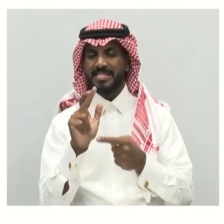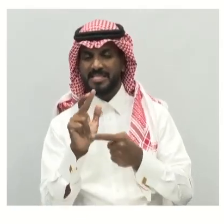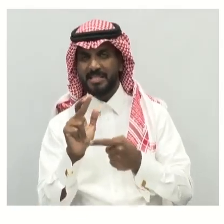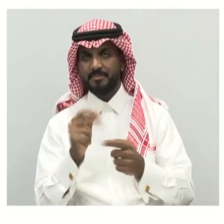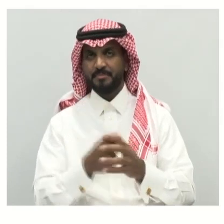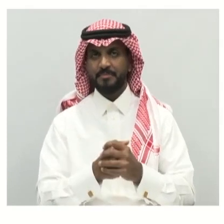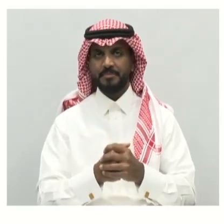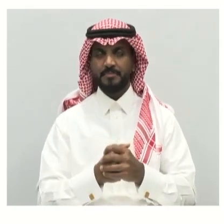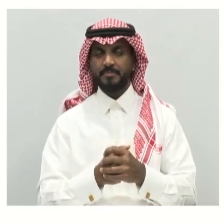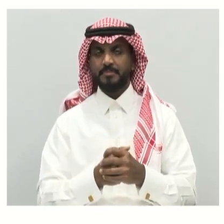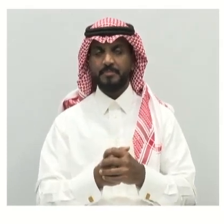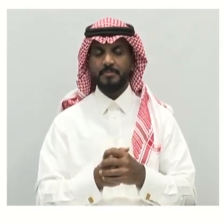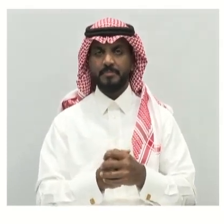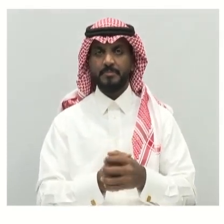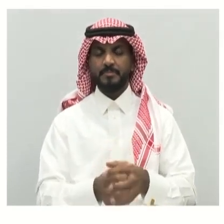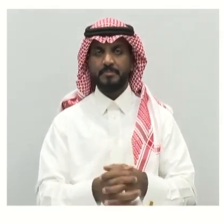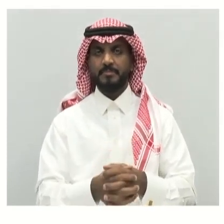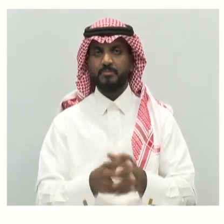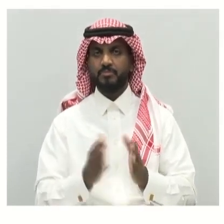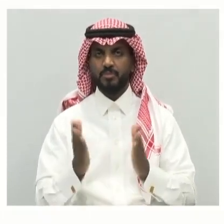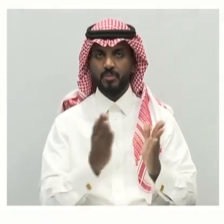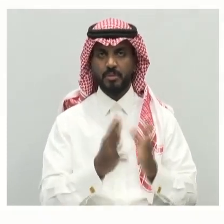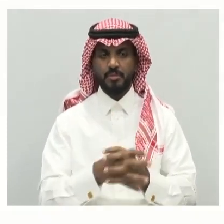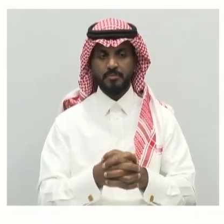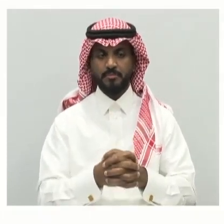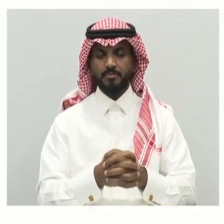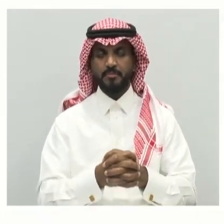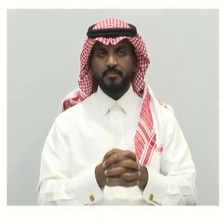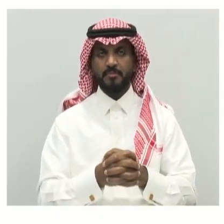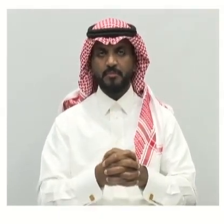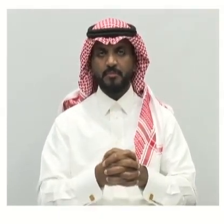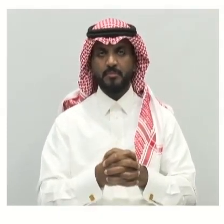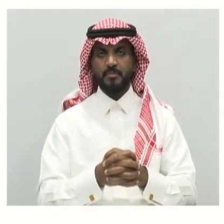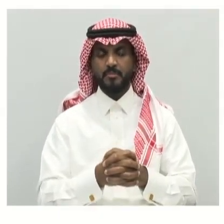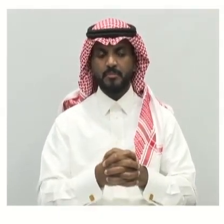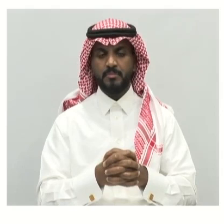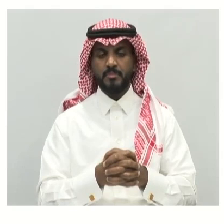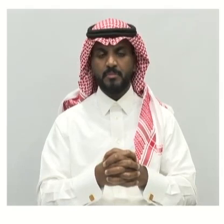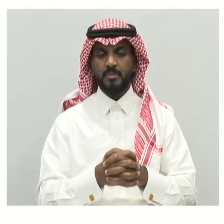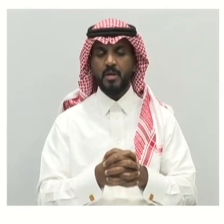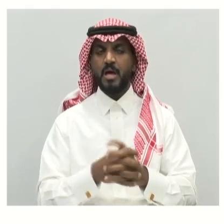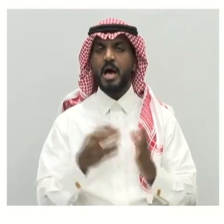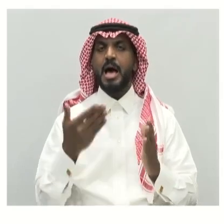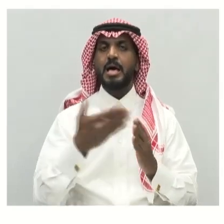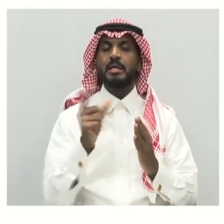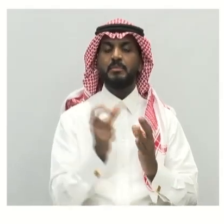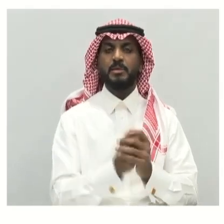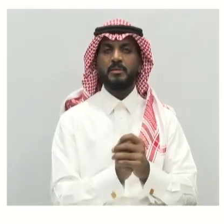بحركه الكسره زياد هيا نكمل اقرا الكلمه الاخيره في السطر